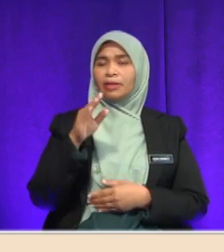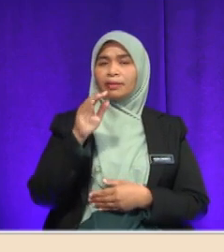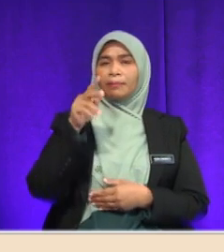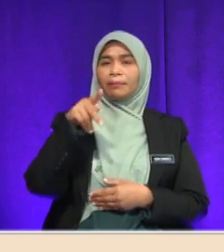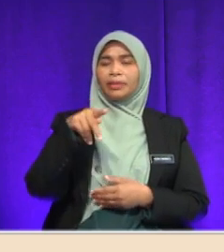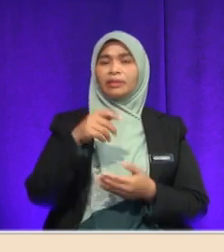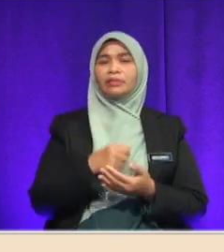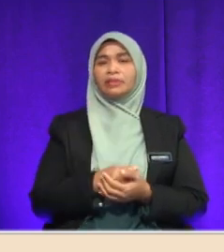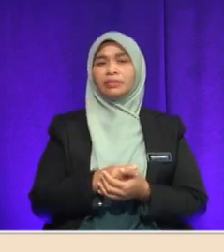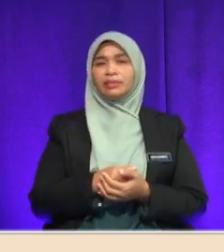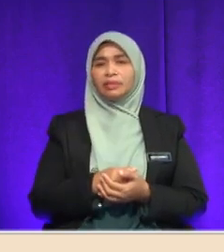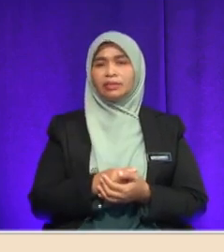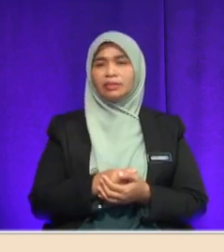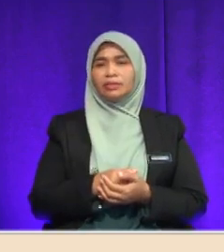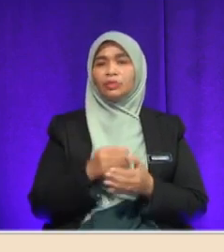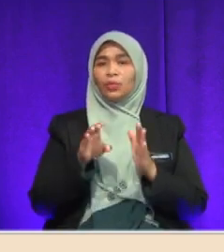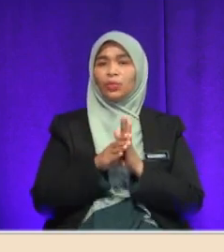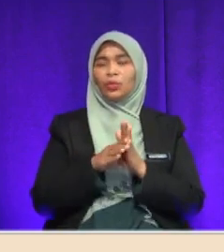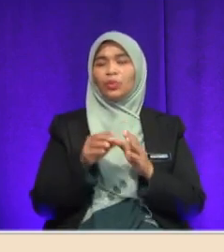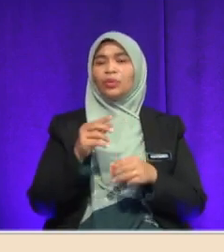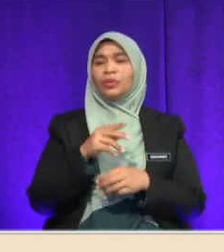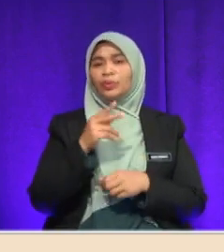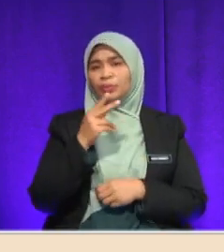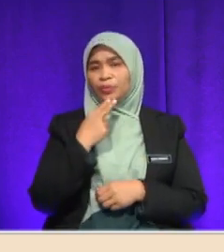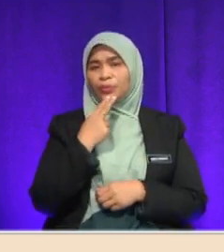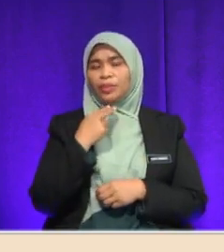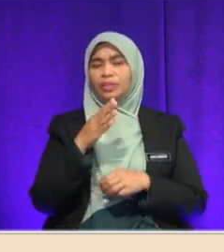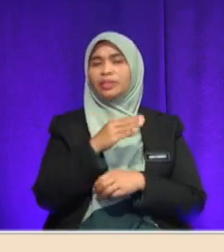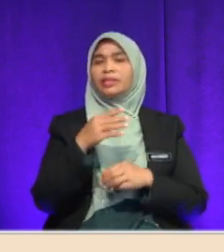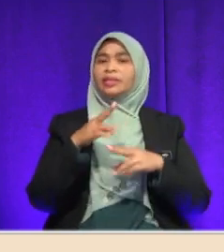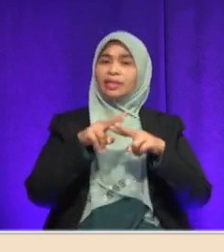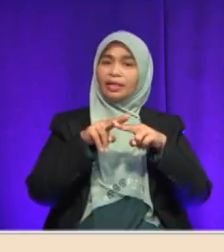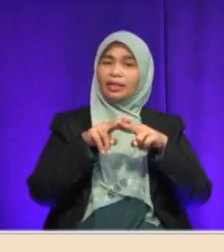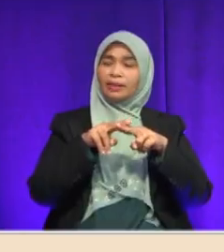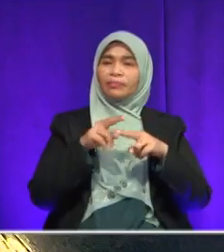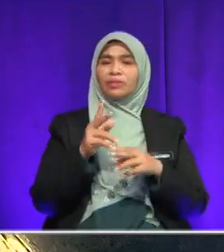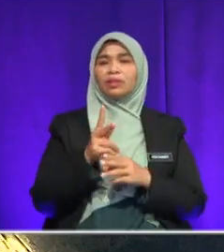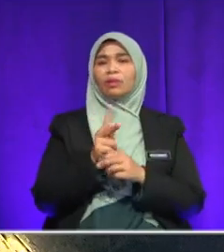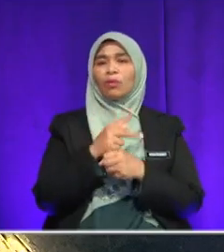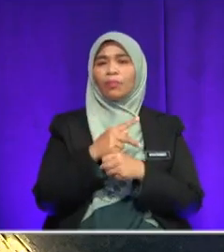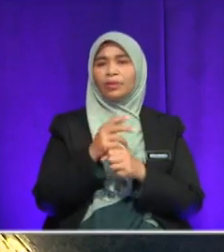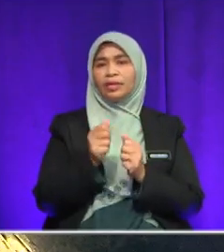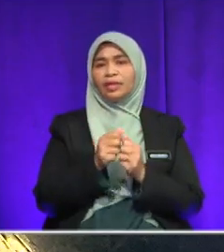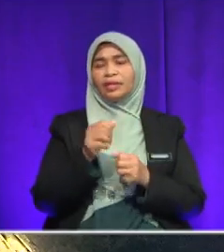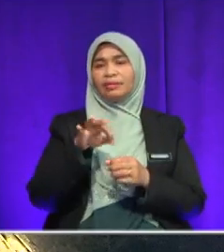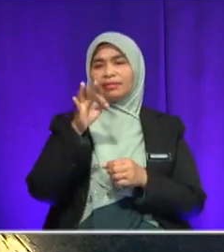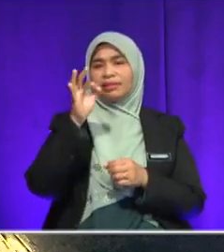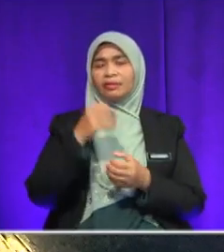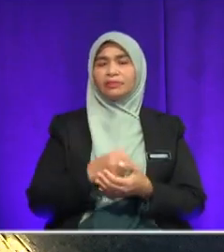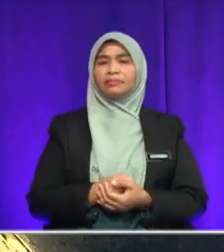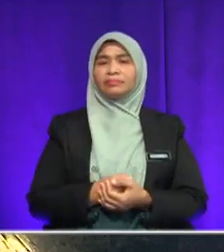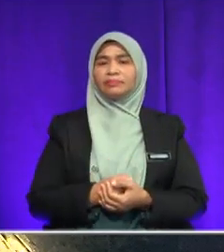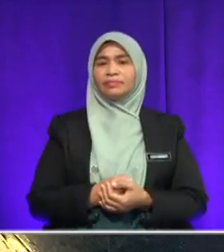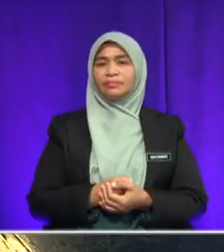petrol. B, gula dan garam. C, daging dan ikan. D, teh dan kopi. Siapa nak cuba? Faizah ataupun Aifah yang akan